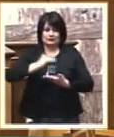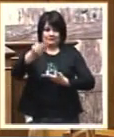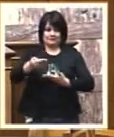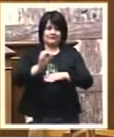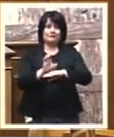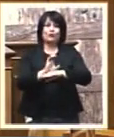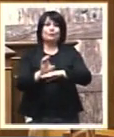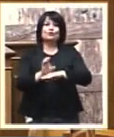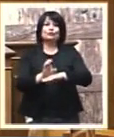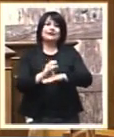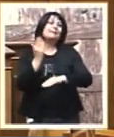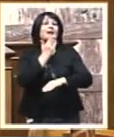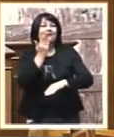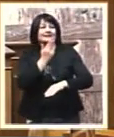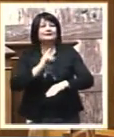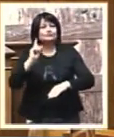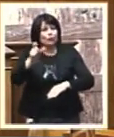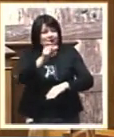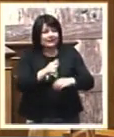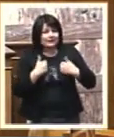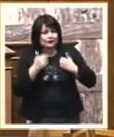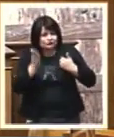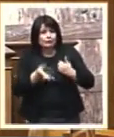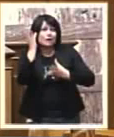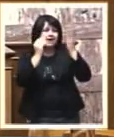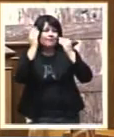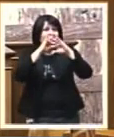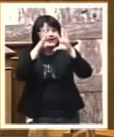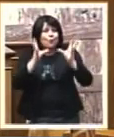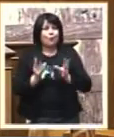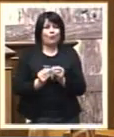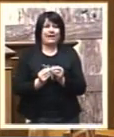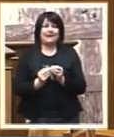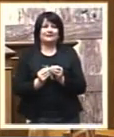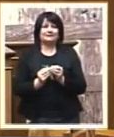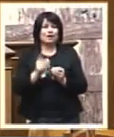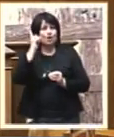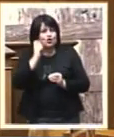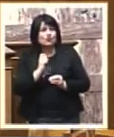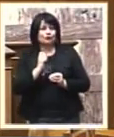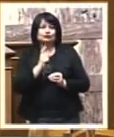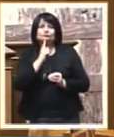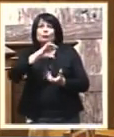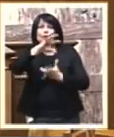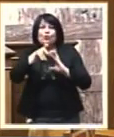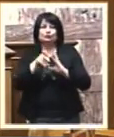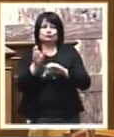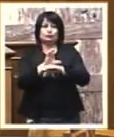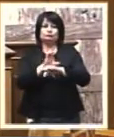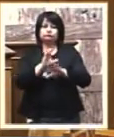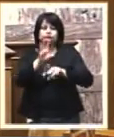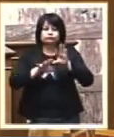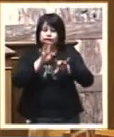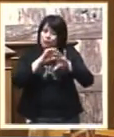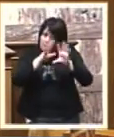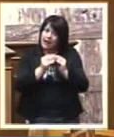έχει πρόσβαση ο κάθε πολίτης, ο κάθε νέος, στον πλούτο, την κοινοκτημοσύνη της γνώσης σε παγκόσμιο επίπεδο.